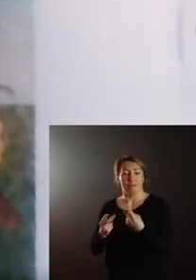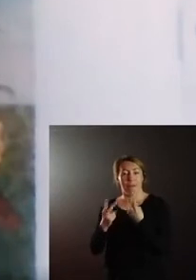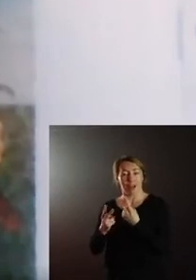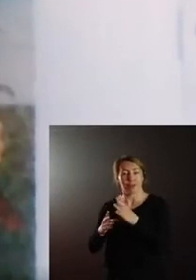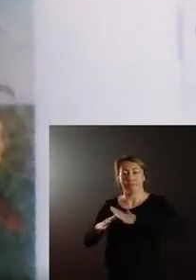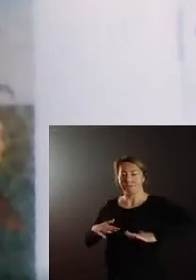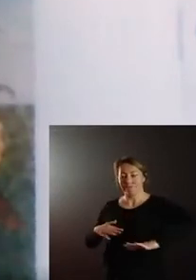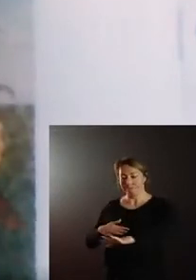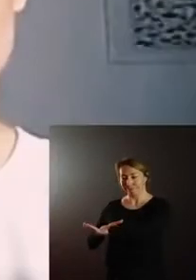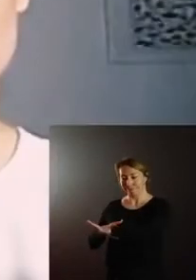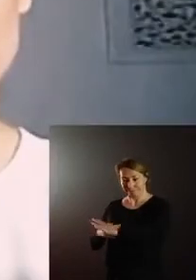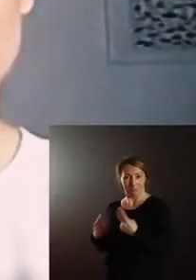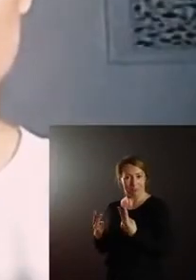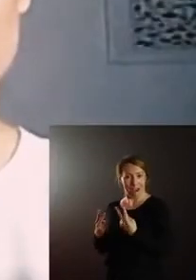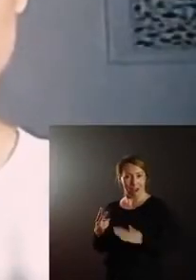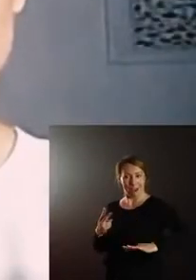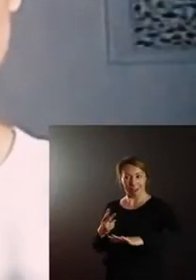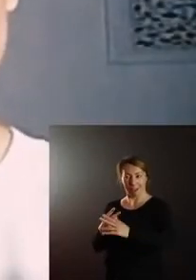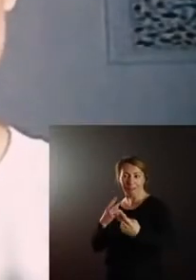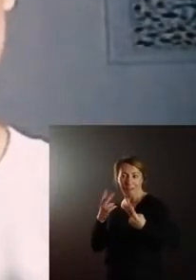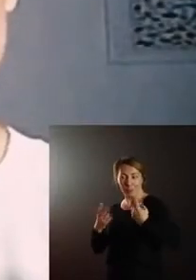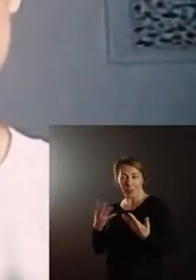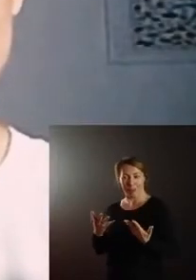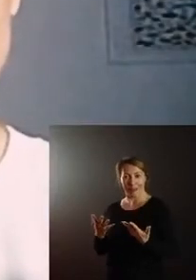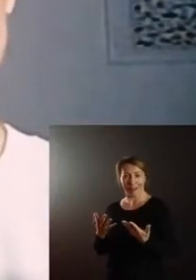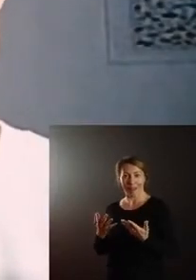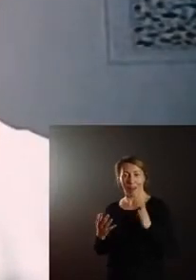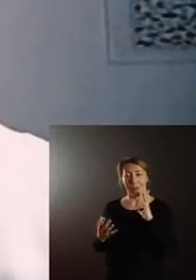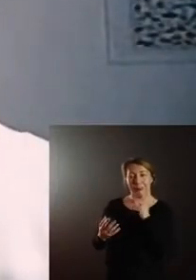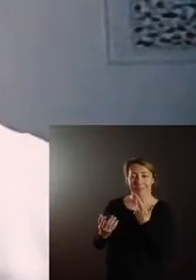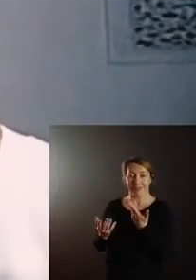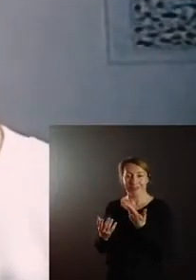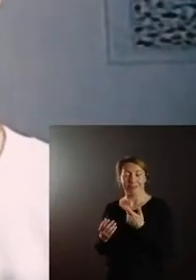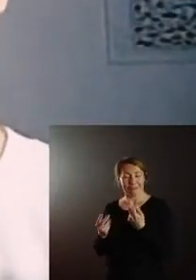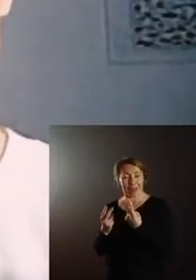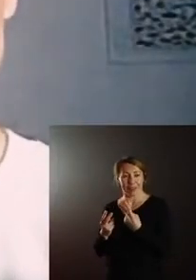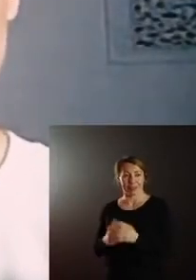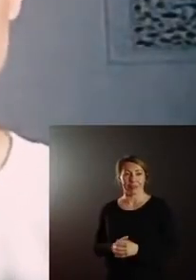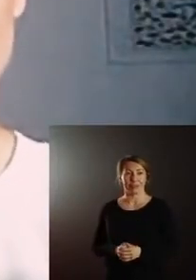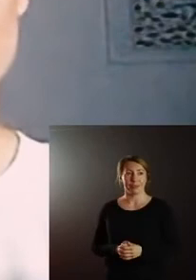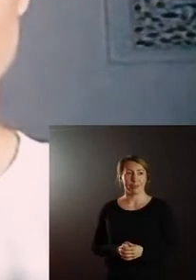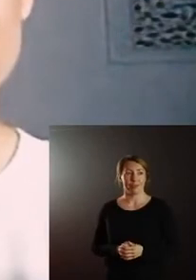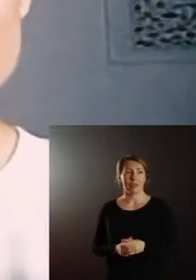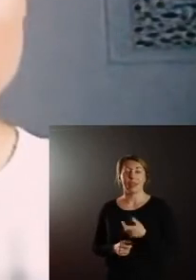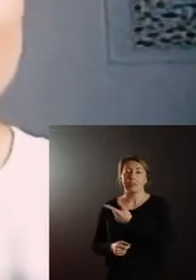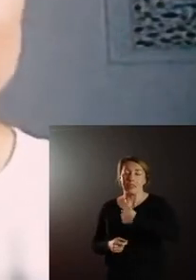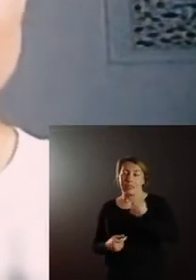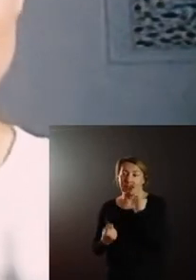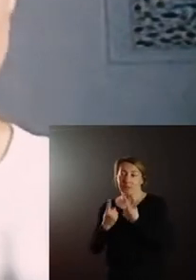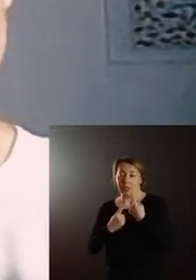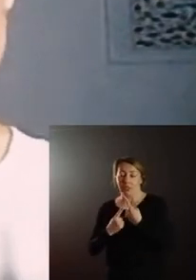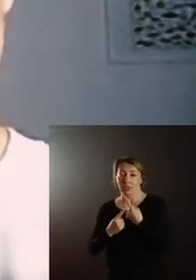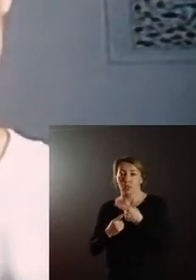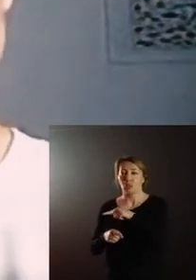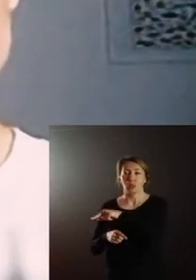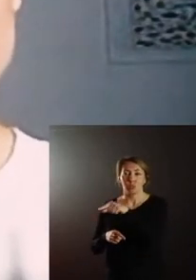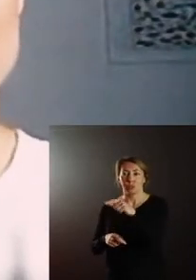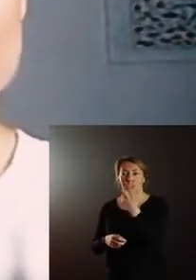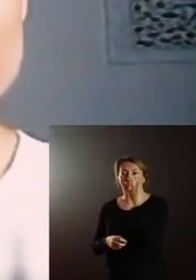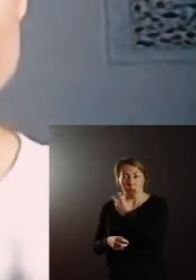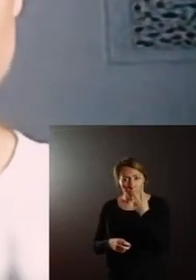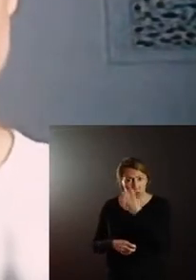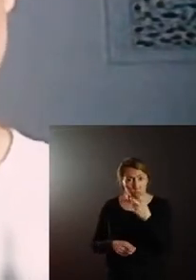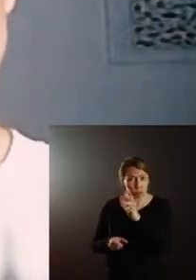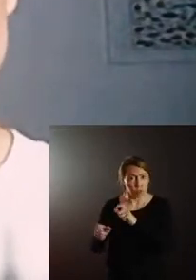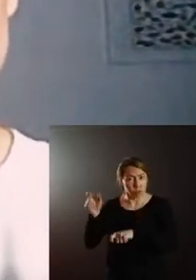projekt oczywiście będzie ten projekt dostępny za darmo dla każdego w internecie do pobrania lub zmodyfikowania ponieważ